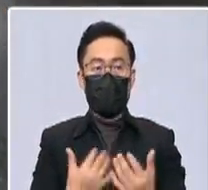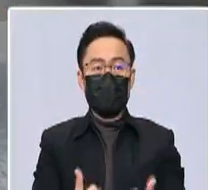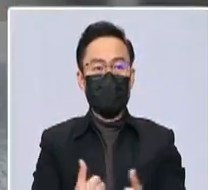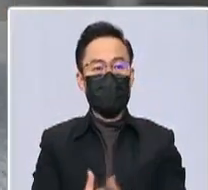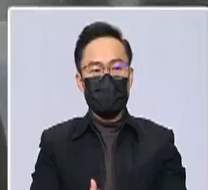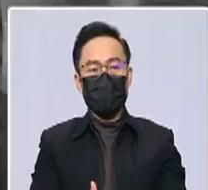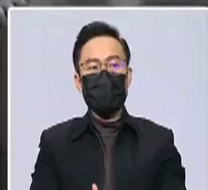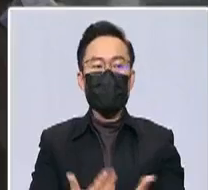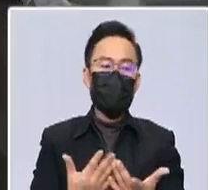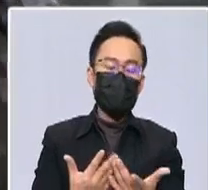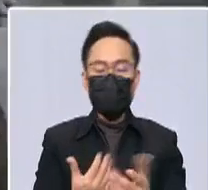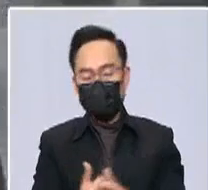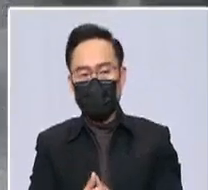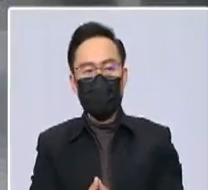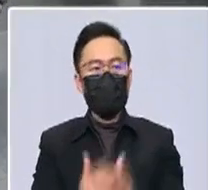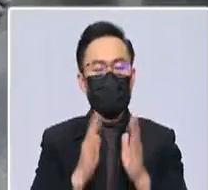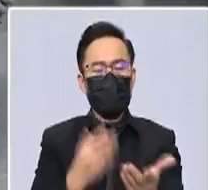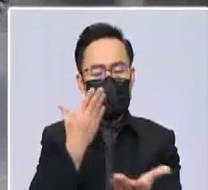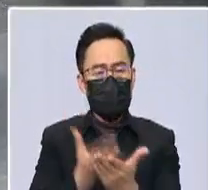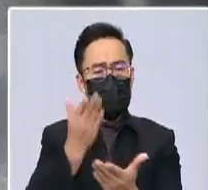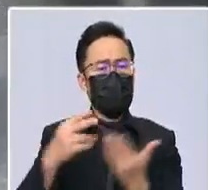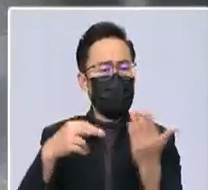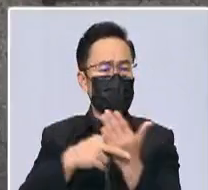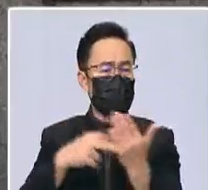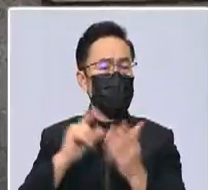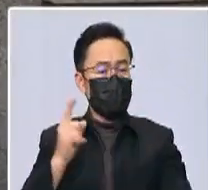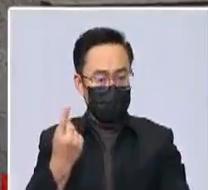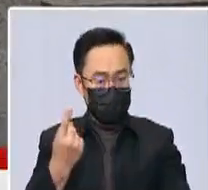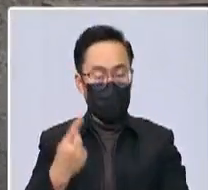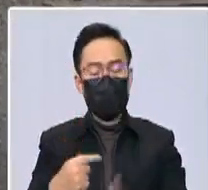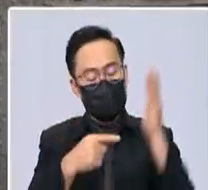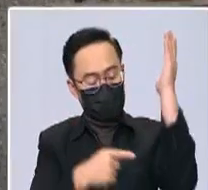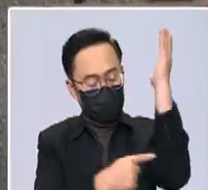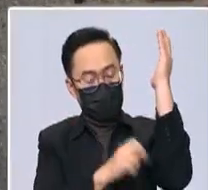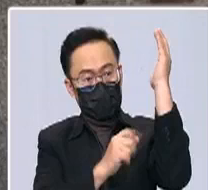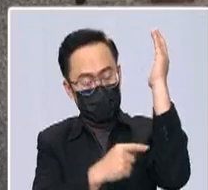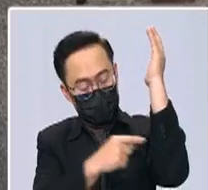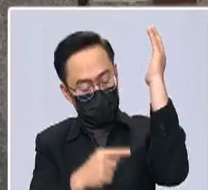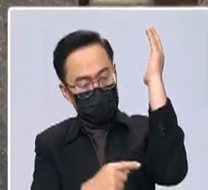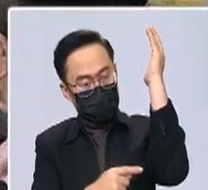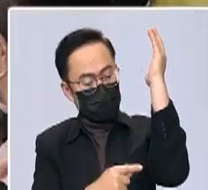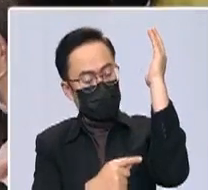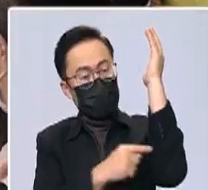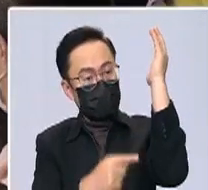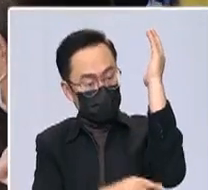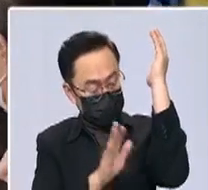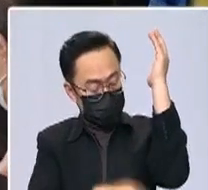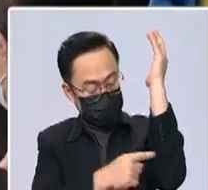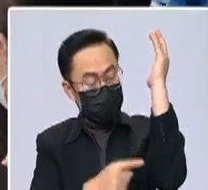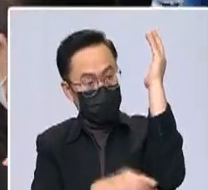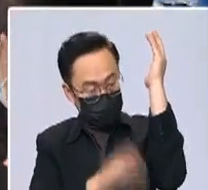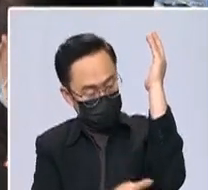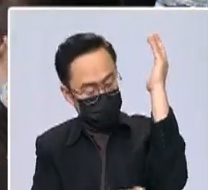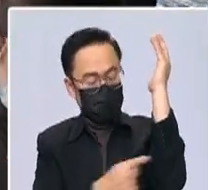าก็ไปรอเดินทางกันบางคนก็ไปซื้อตั๋วเพื่อที่จะกลับภูมิลำเนาทั้ง3เส้นทางในจังหวัดชายแดนภาคใต้และภา